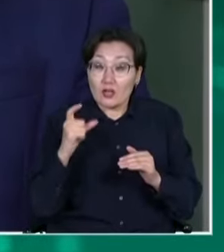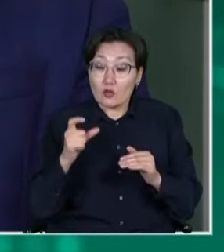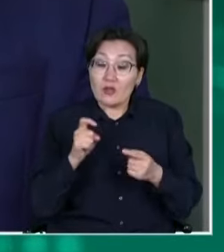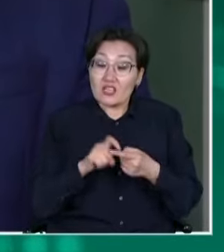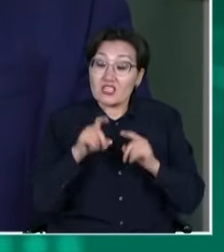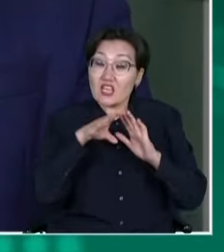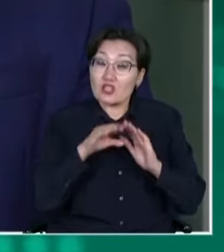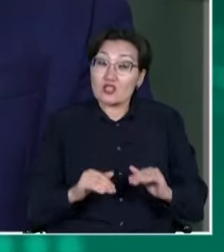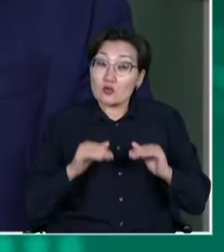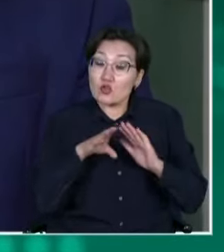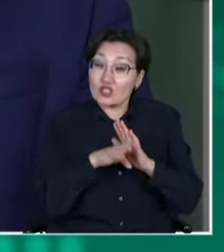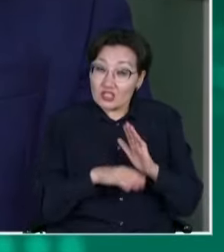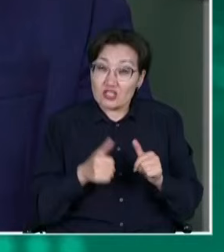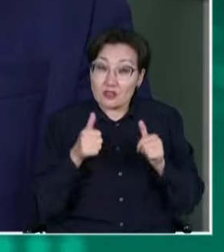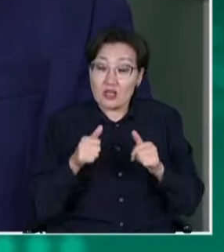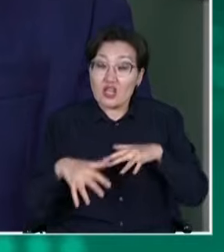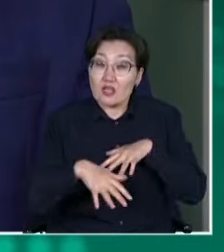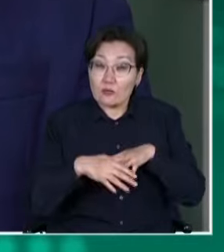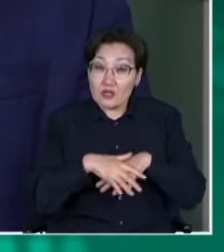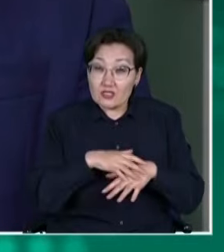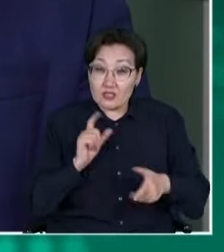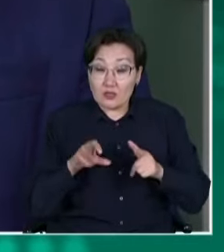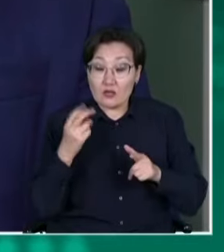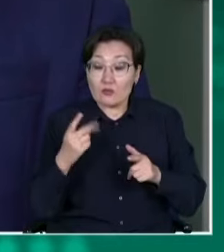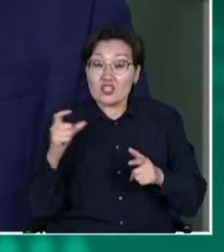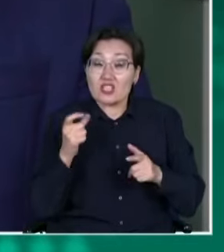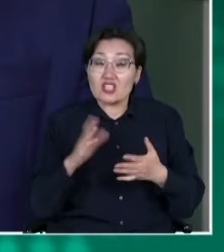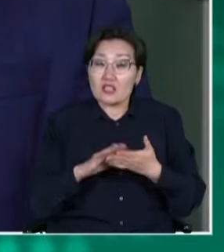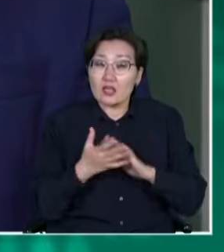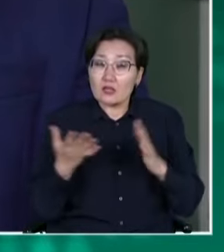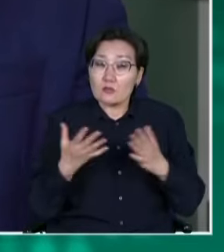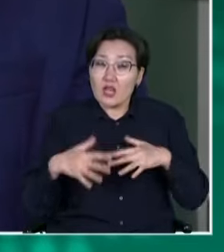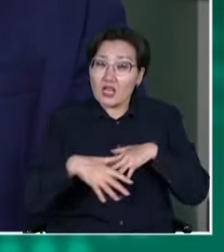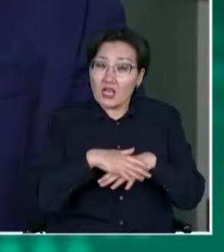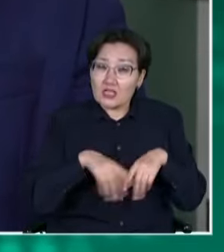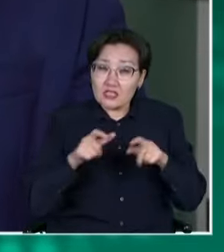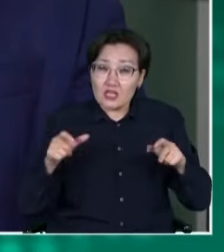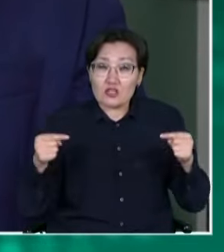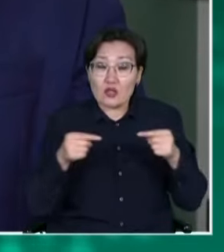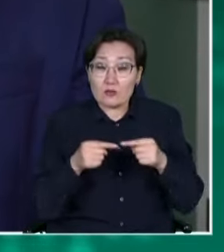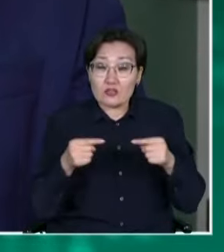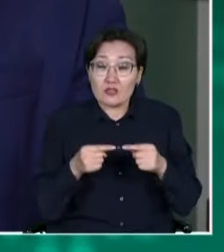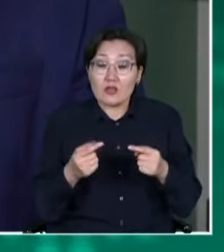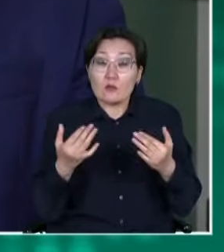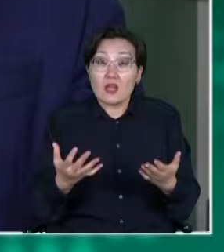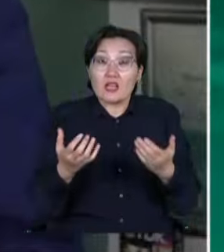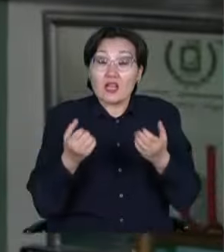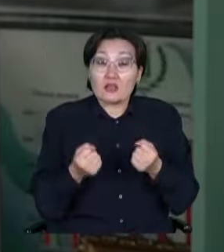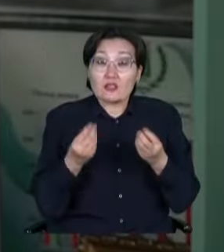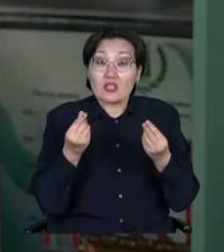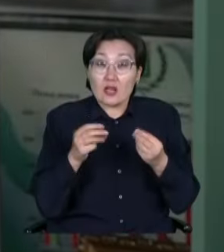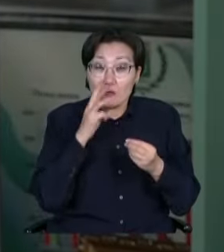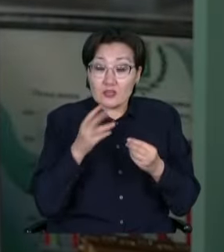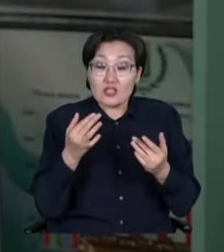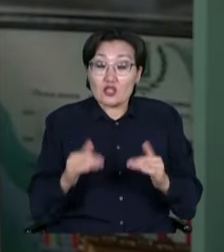білдіреді. Ал халықтың шын мәнінде әлеуметтік экономикалық жағдайы қандай? Халықтың нақты қолына алып отырған табысы қаншалықты өсіп